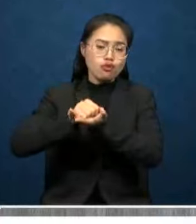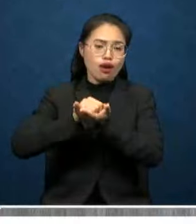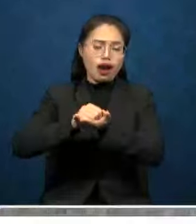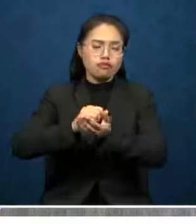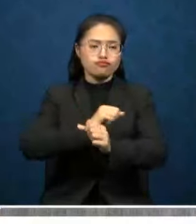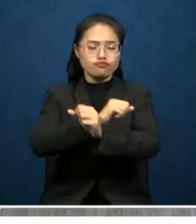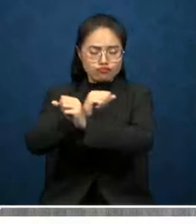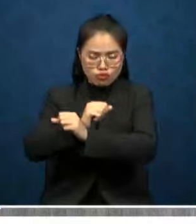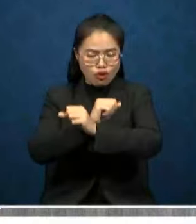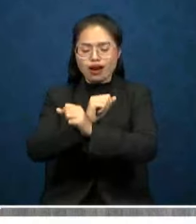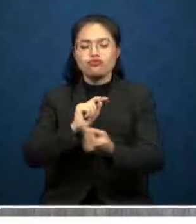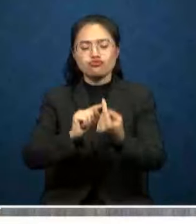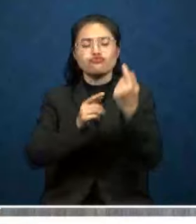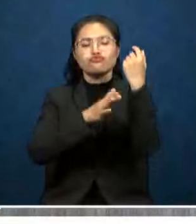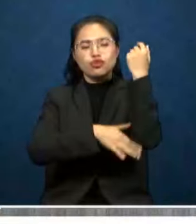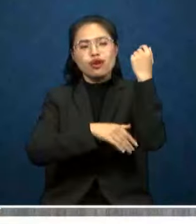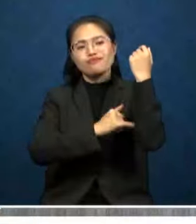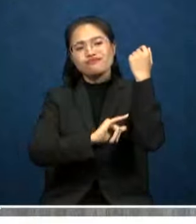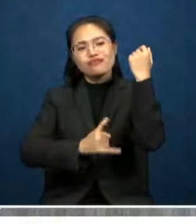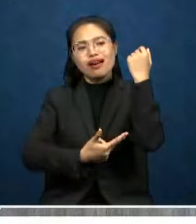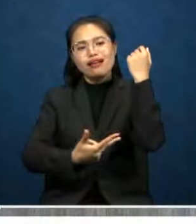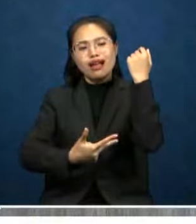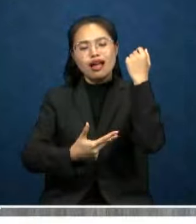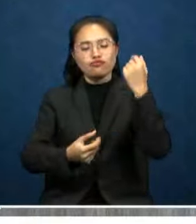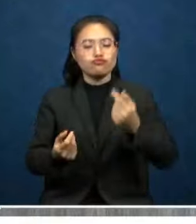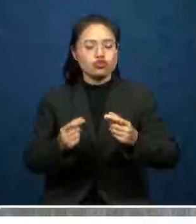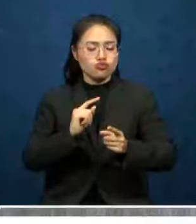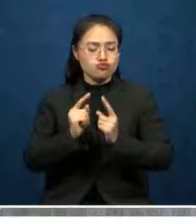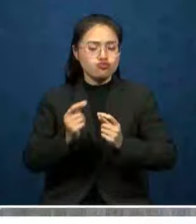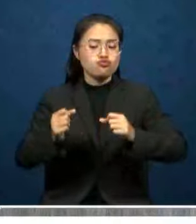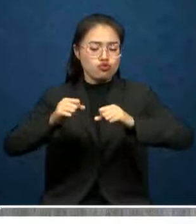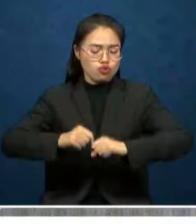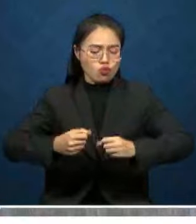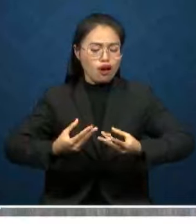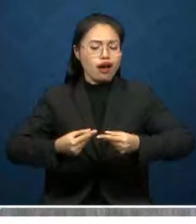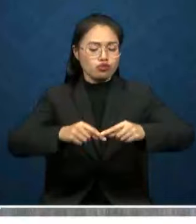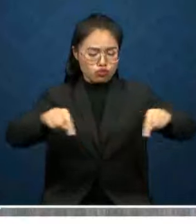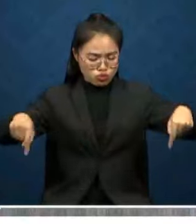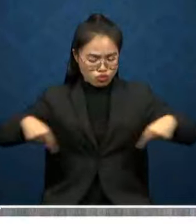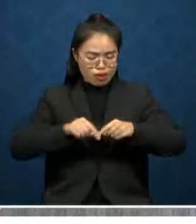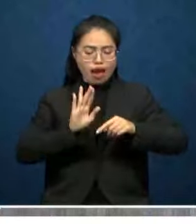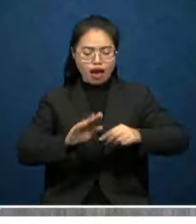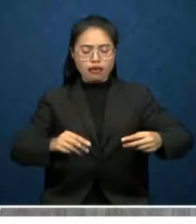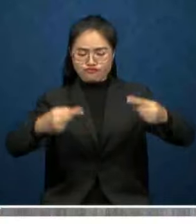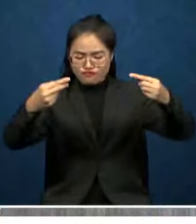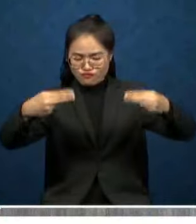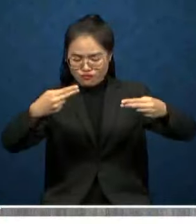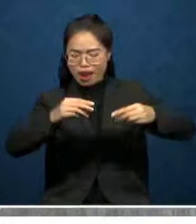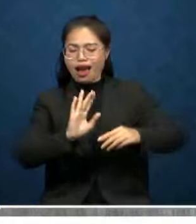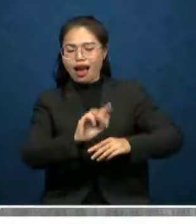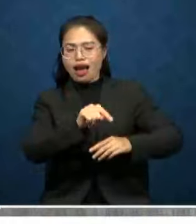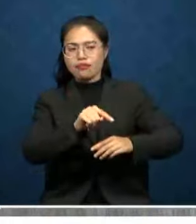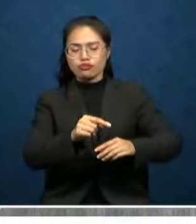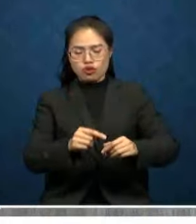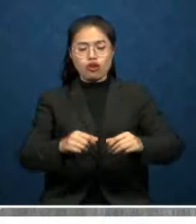ใน 3จังหวัดชายแดนภาคใต้พื้นที่ทำความตกลงร่วมกันนะครับแล้วข้อความตกลงนั้นต้องมี 3